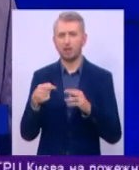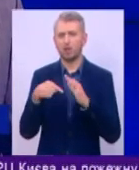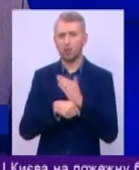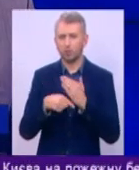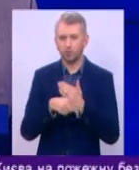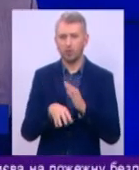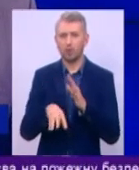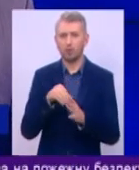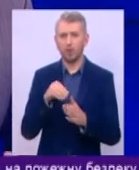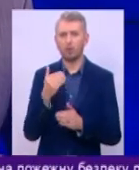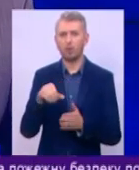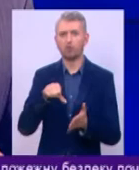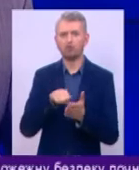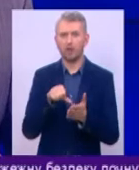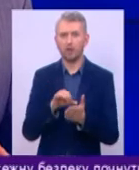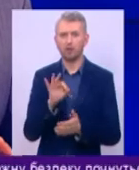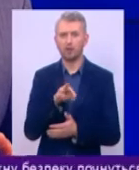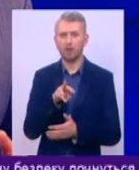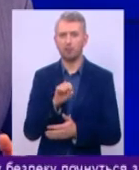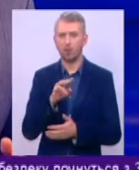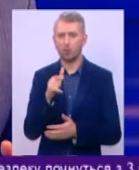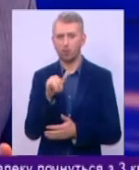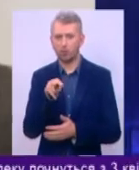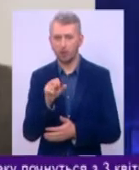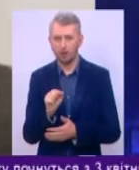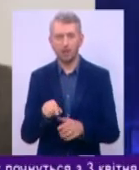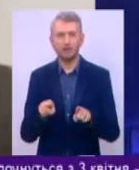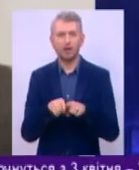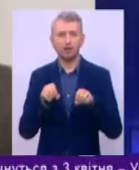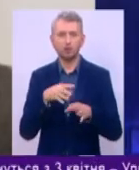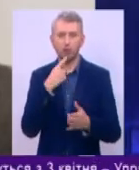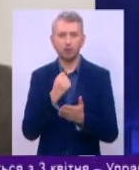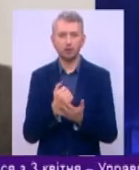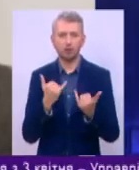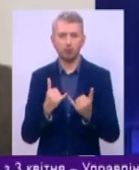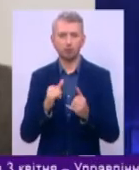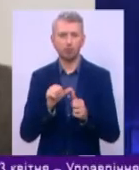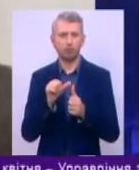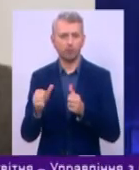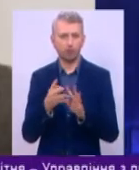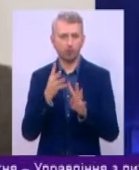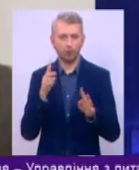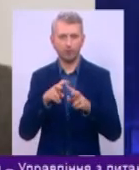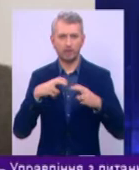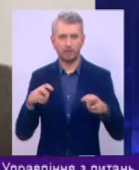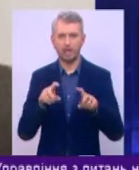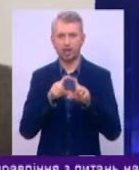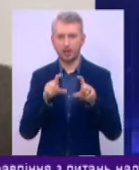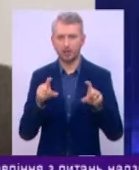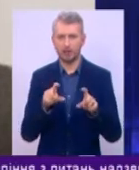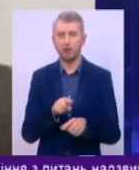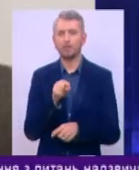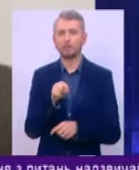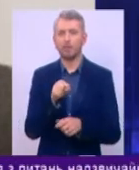запобігання корупції обрали його члена Олександра Мангула. Таке рішення ухвалили на сьогоднішньому позачерговому засіданні агентства.